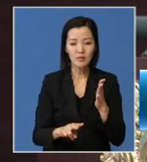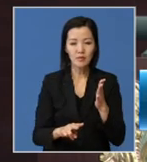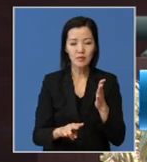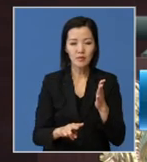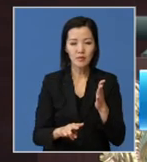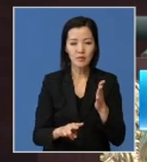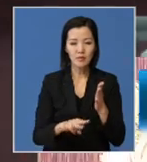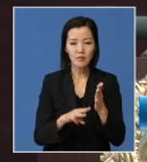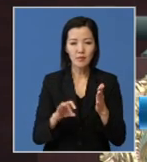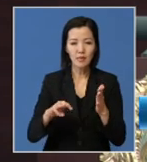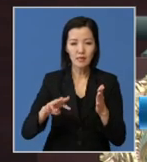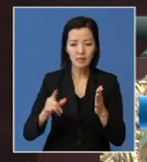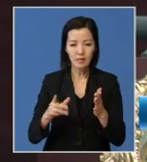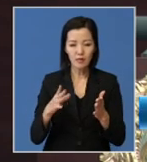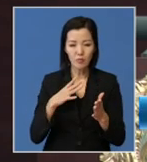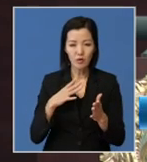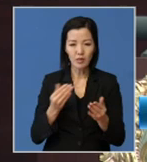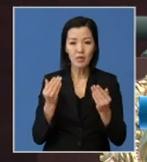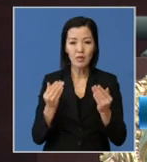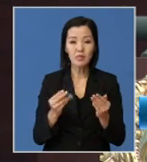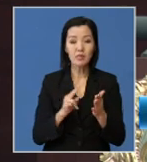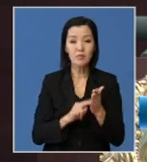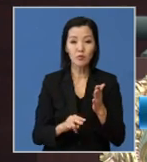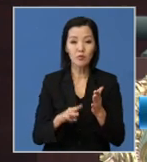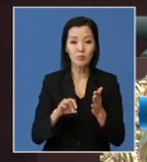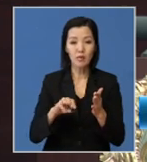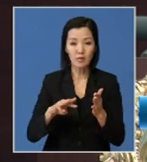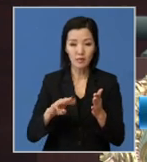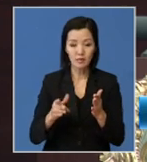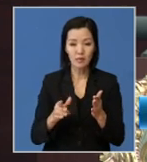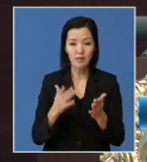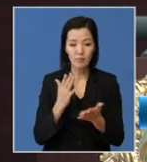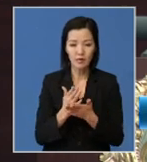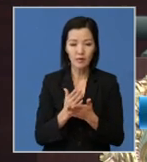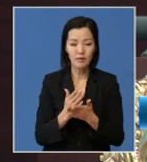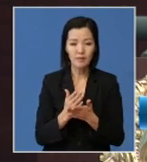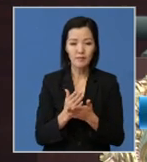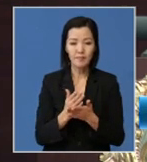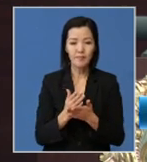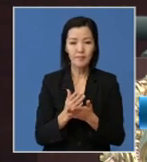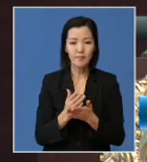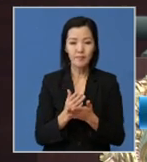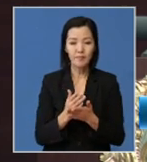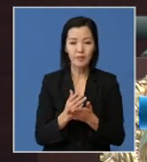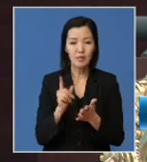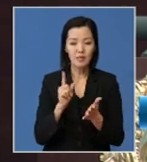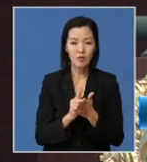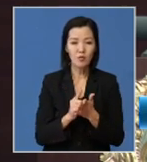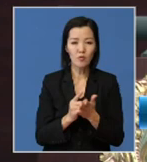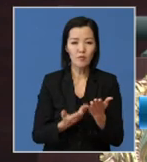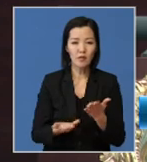370 миллиардов тенге, қазір мы 700 миллиардов уже, однозначно. Налоговые